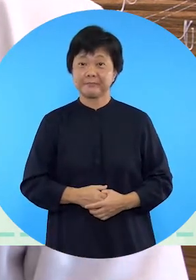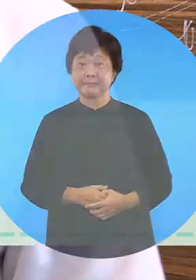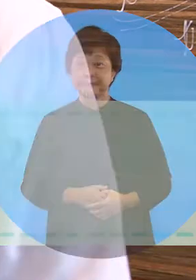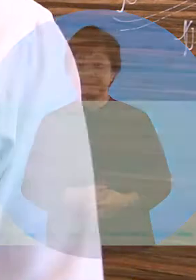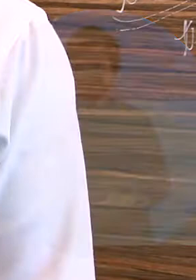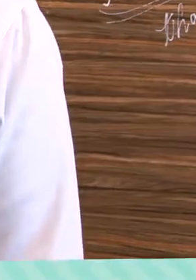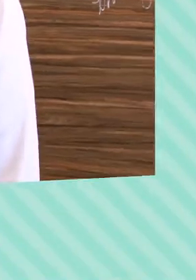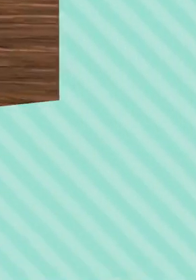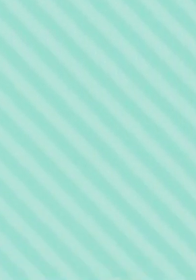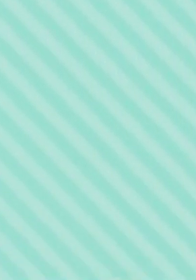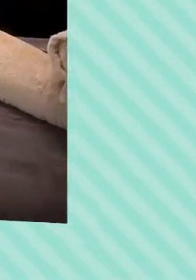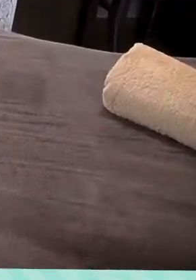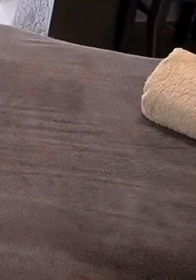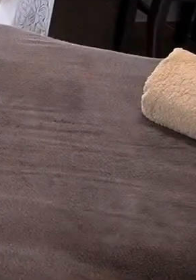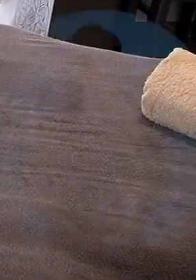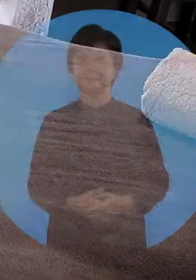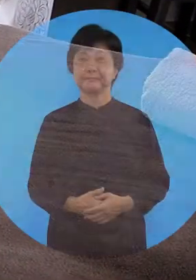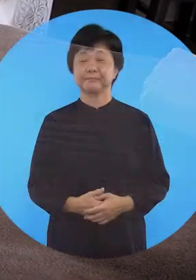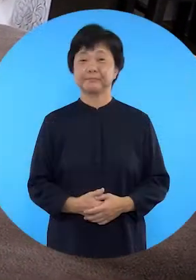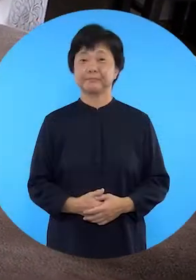ね。